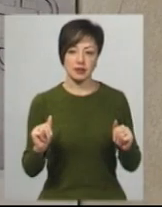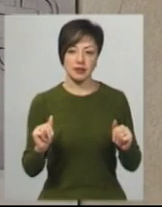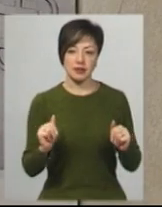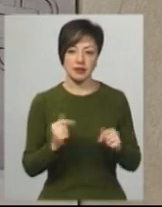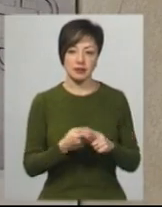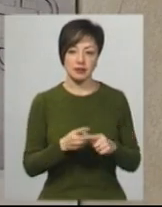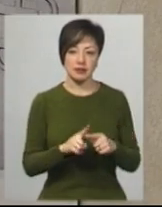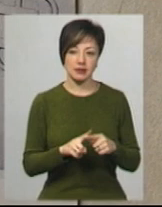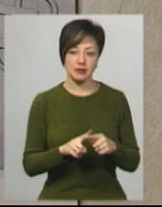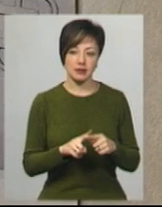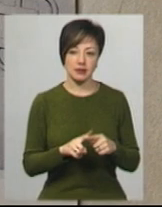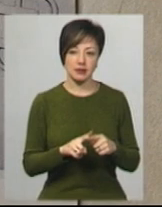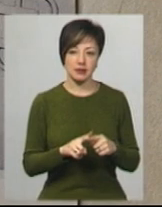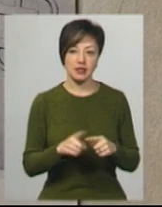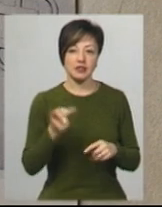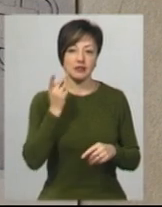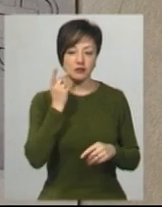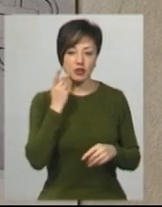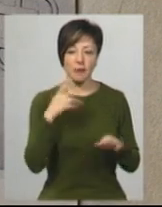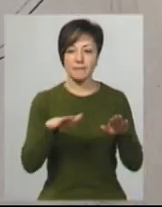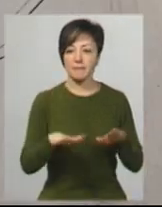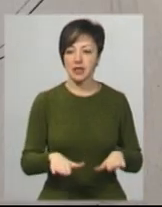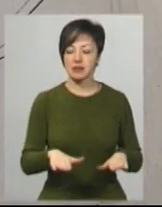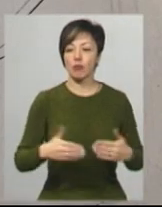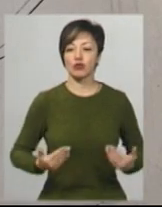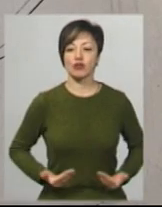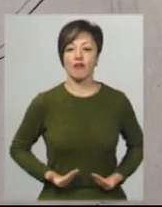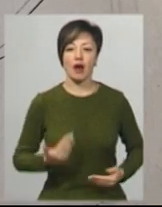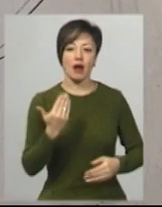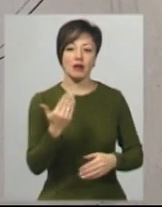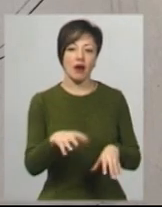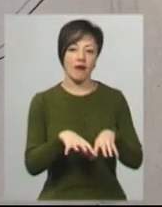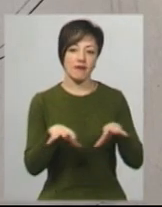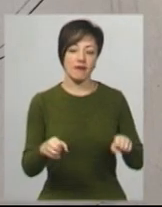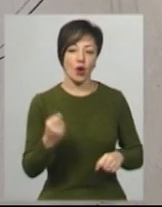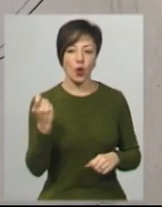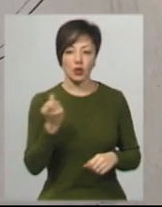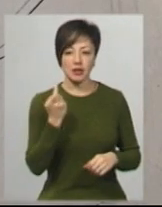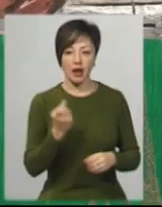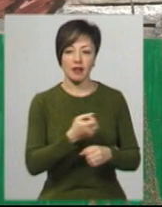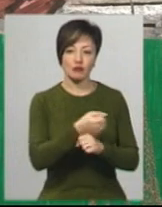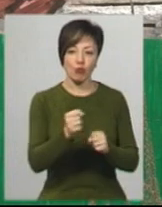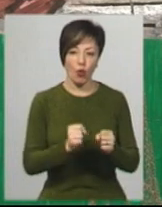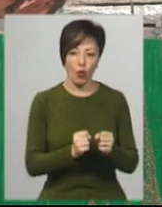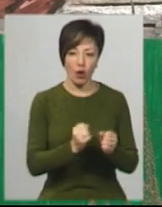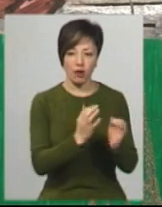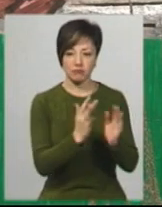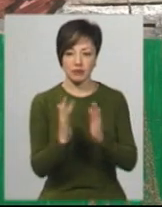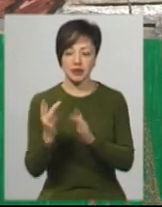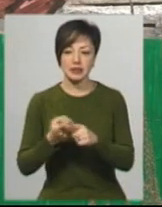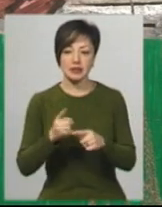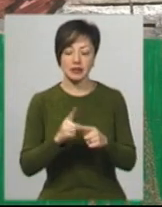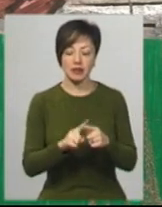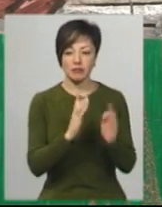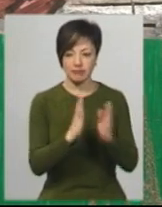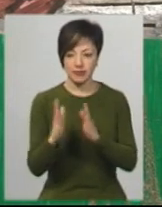завжди місце проживання самого феодала, там його був арсенал, зброярня, ну і це сама головна вежа.